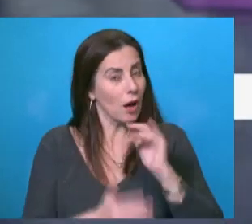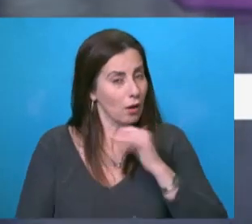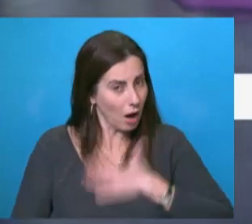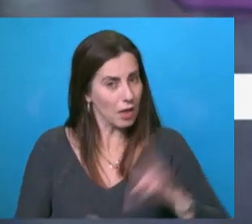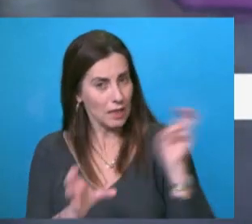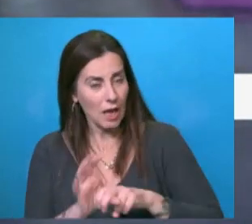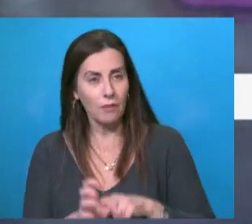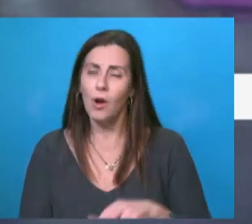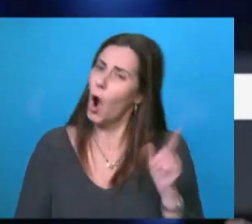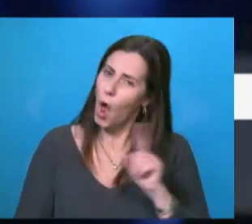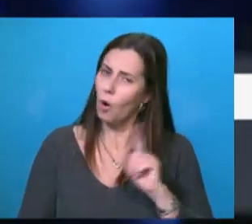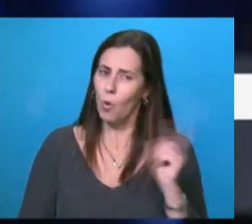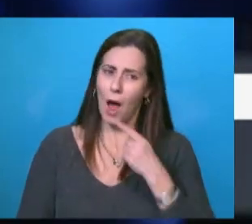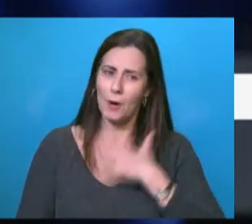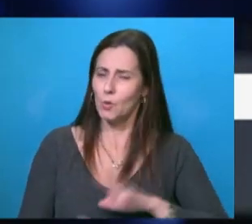לא.